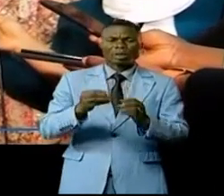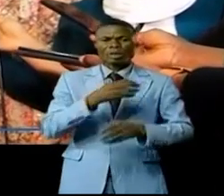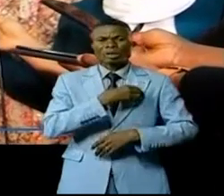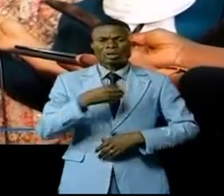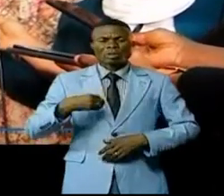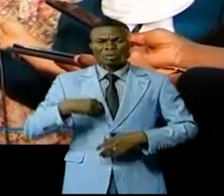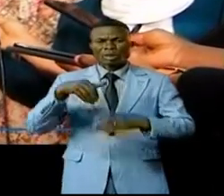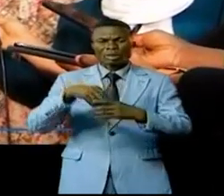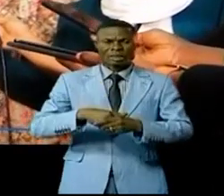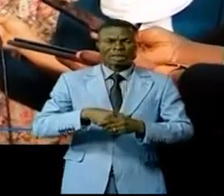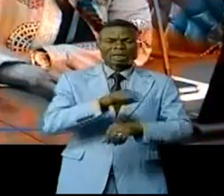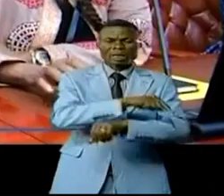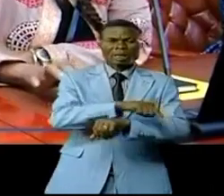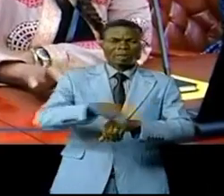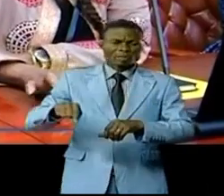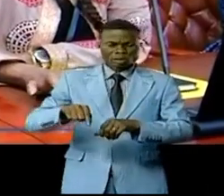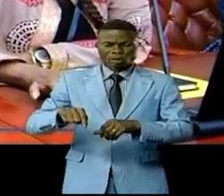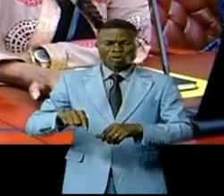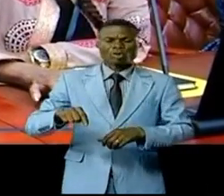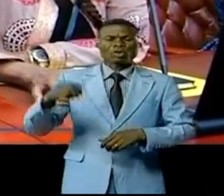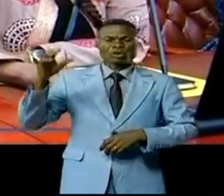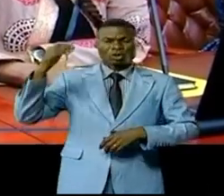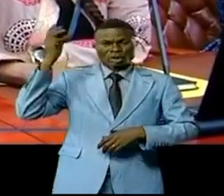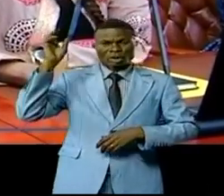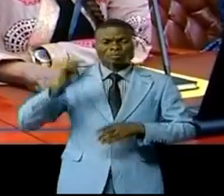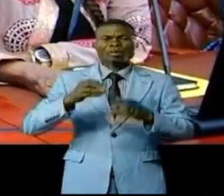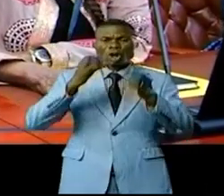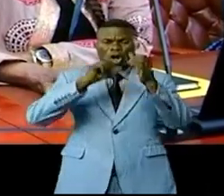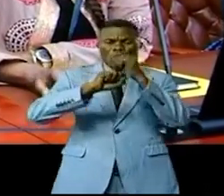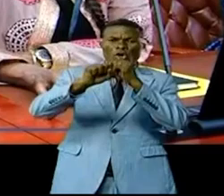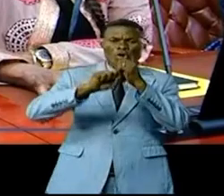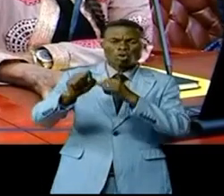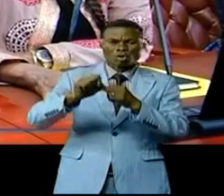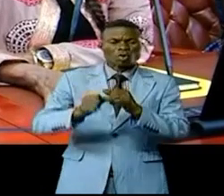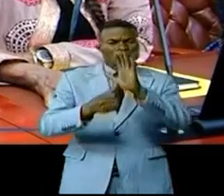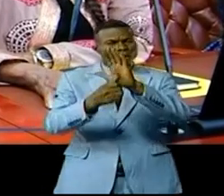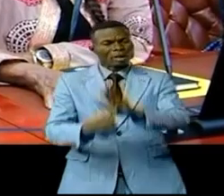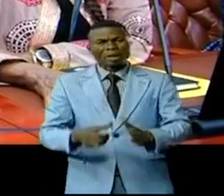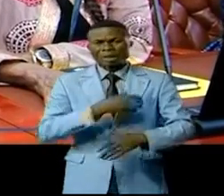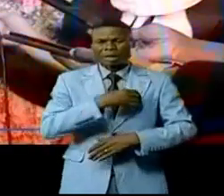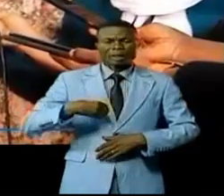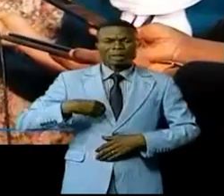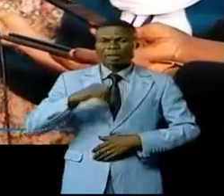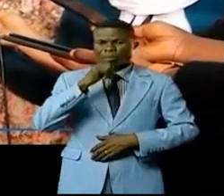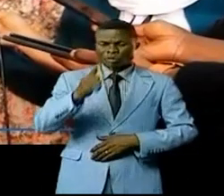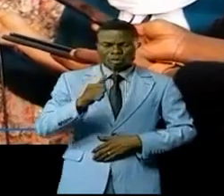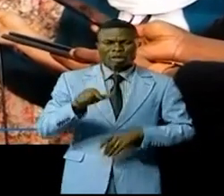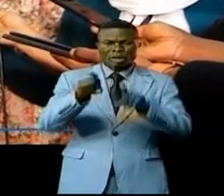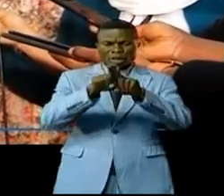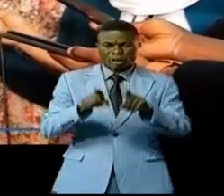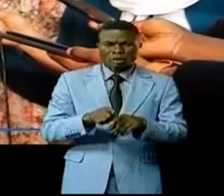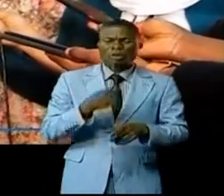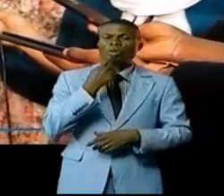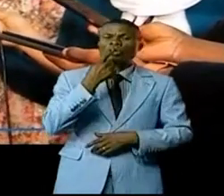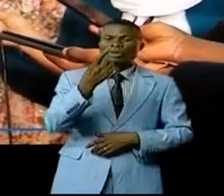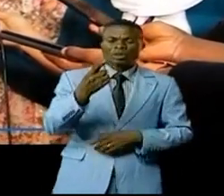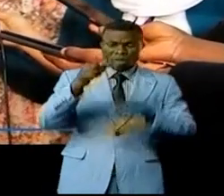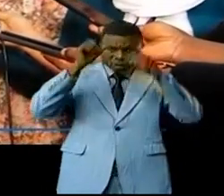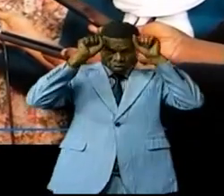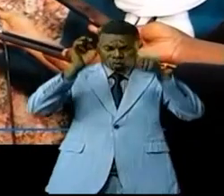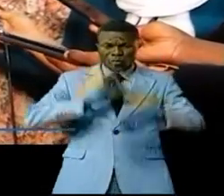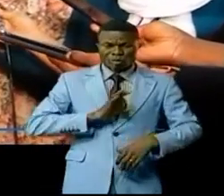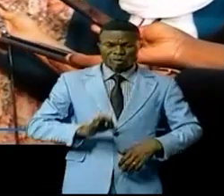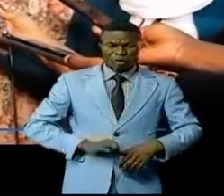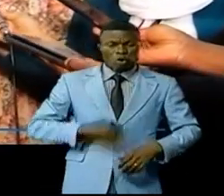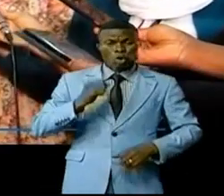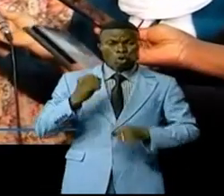dans le gouvernement central, le lancement de la campagne Tolérance Zéro et tant d'autres. Nous avons aussi profité de cette occasion pour rappeler les